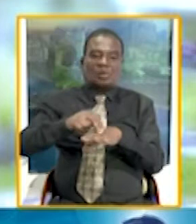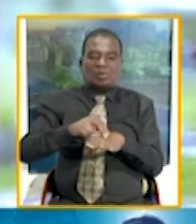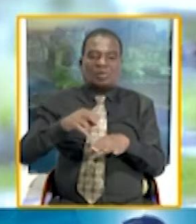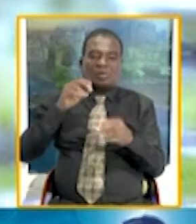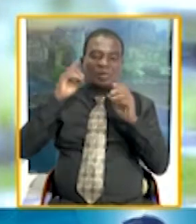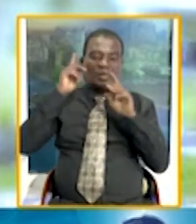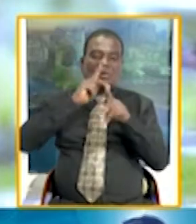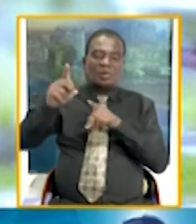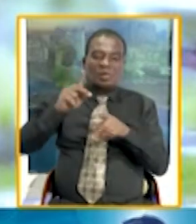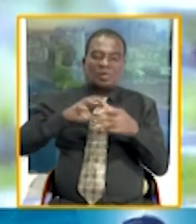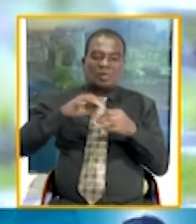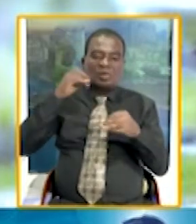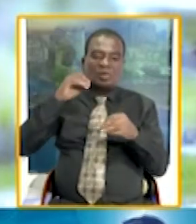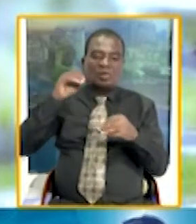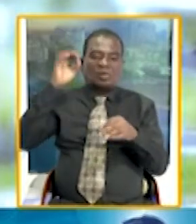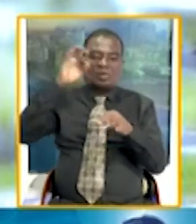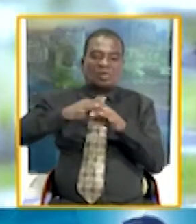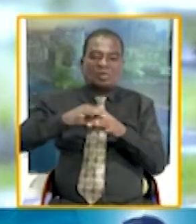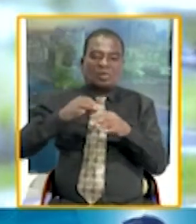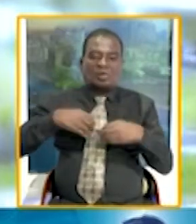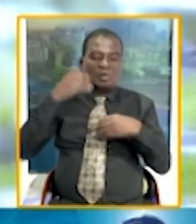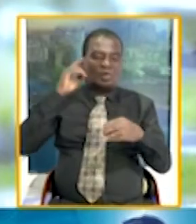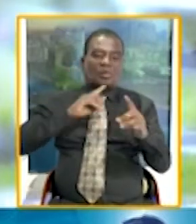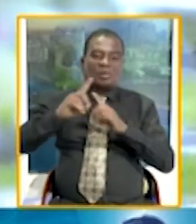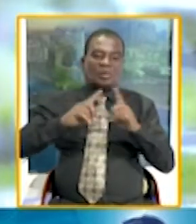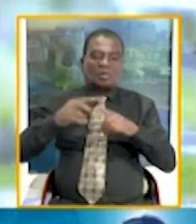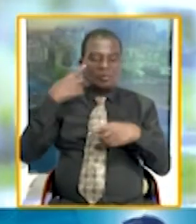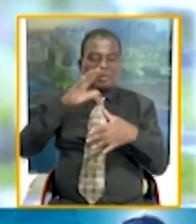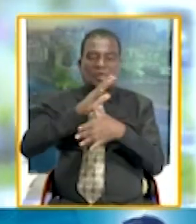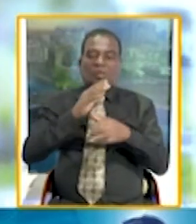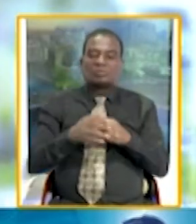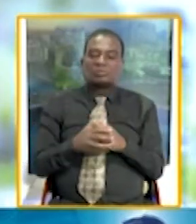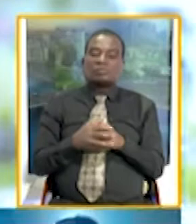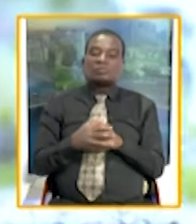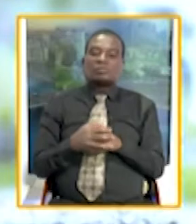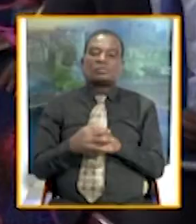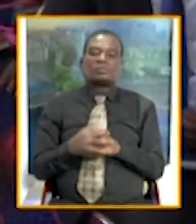des professionnels des médias aux législatives a été évoquée. Plus de détails avec Ras Kando.